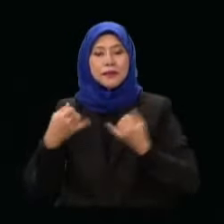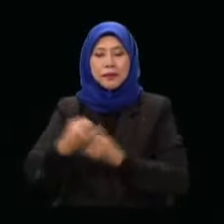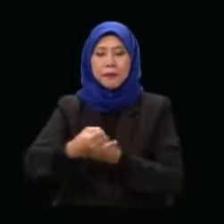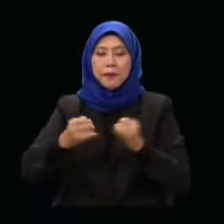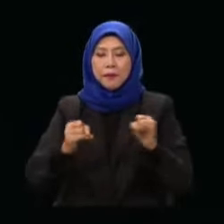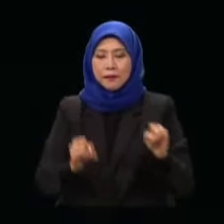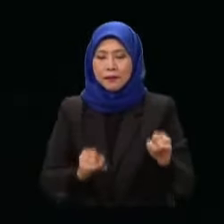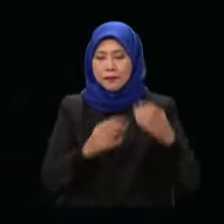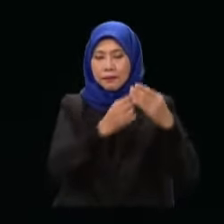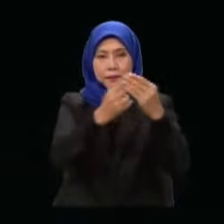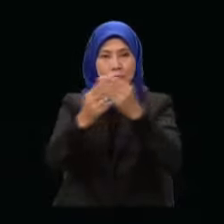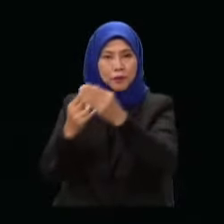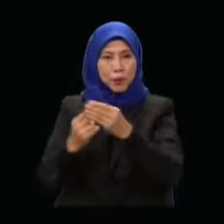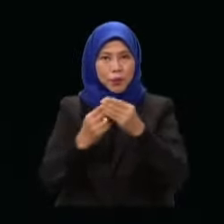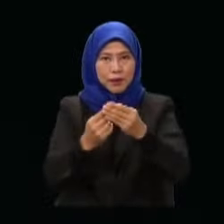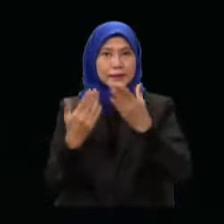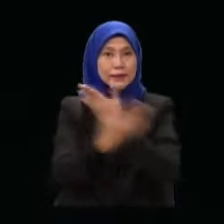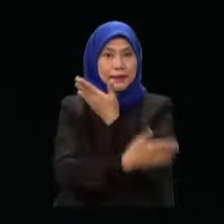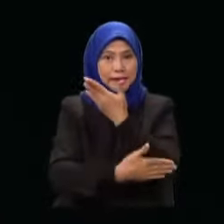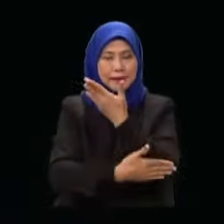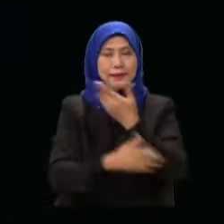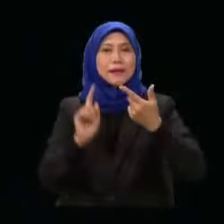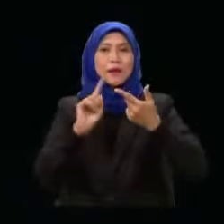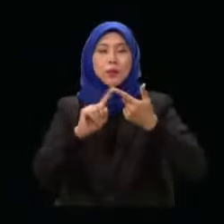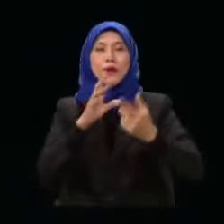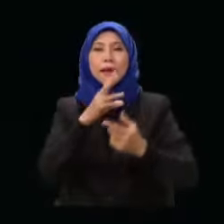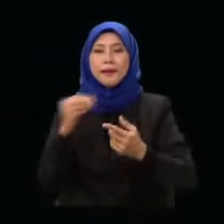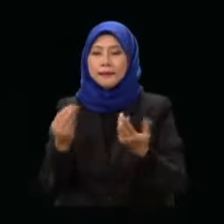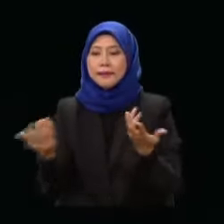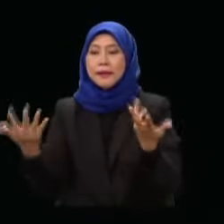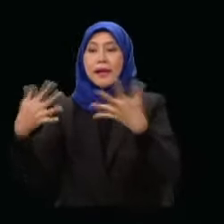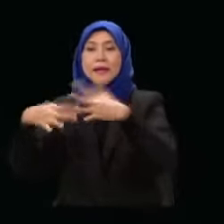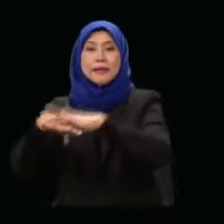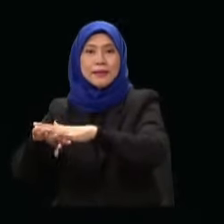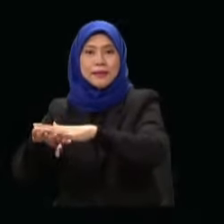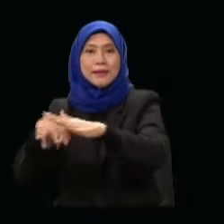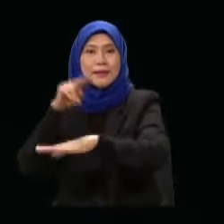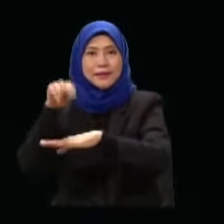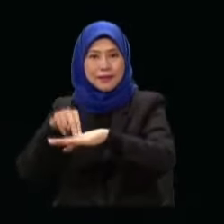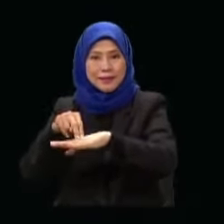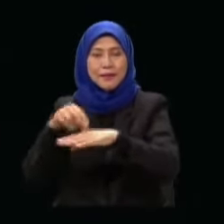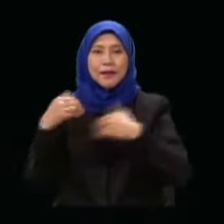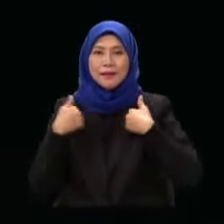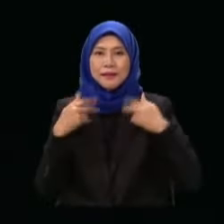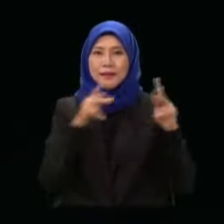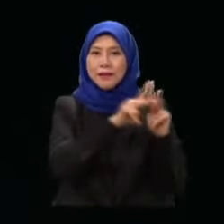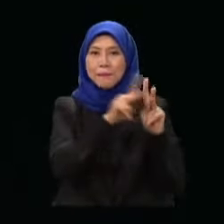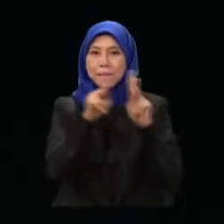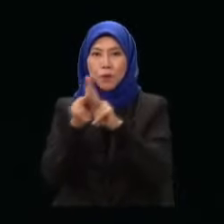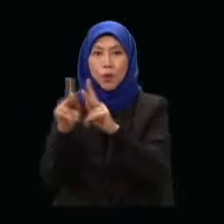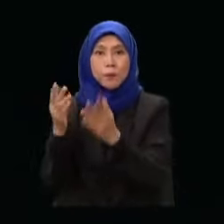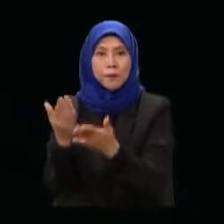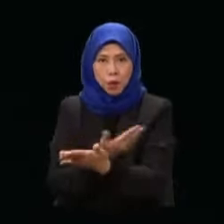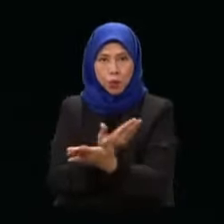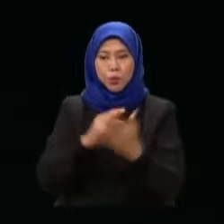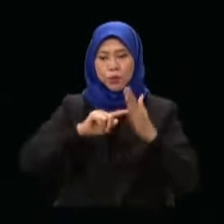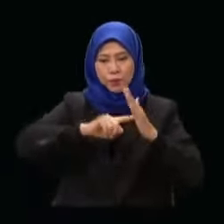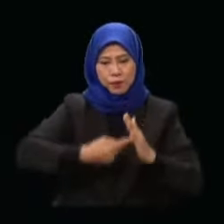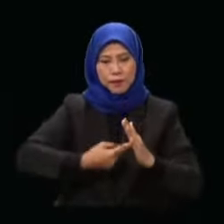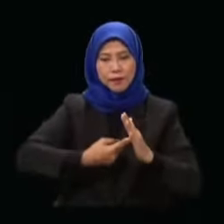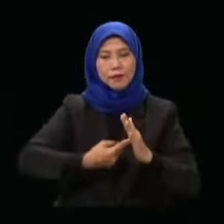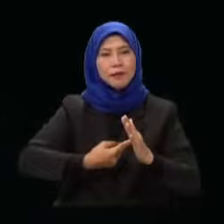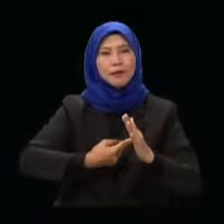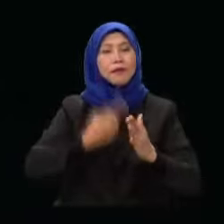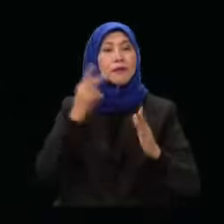perpaduan negara dan integrasi nasional kemudian kita ada bagian Kampung Baru Spade tahu nih belum mulutnya